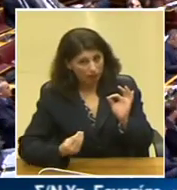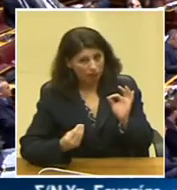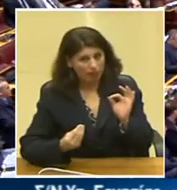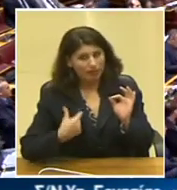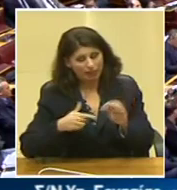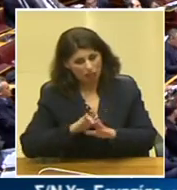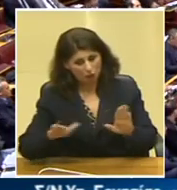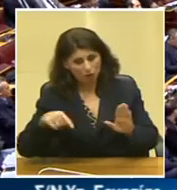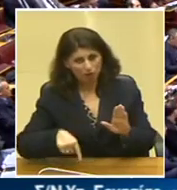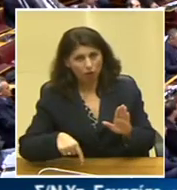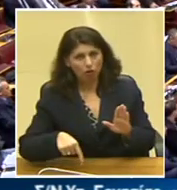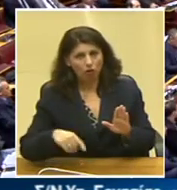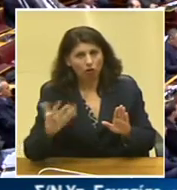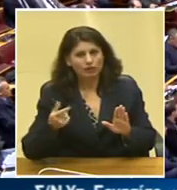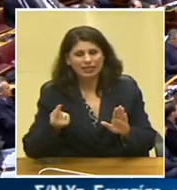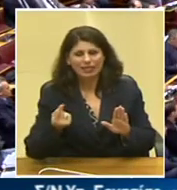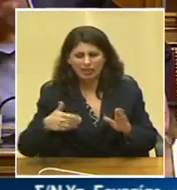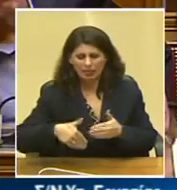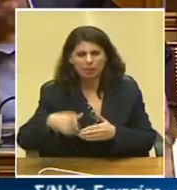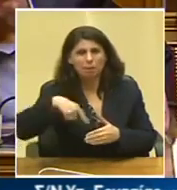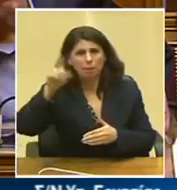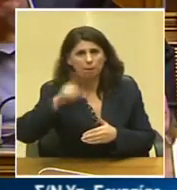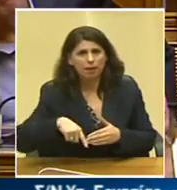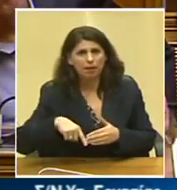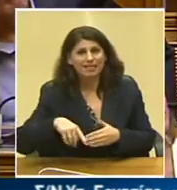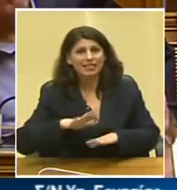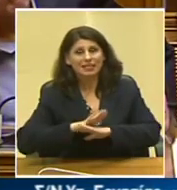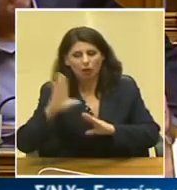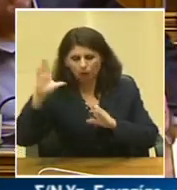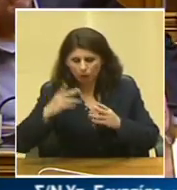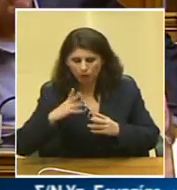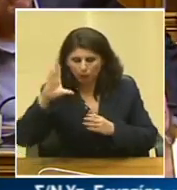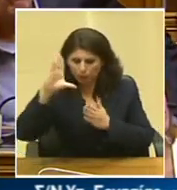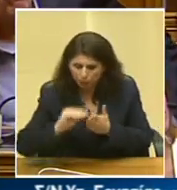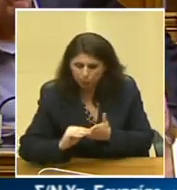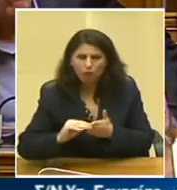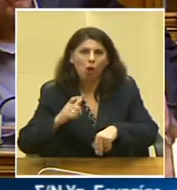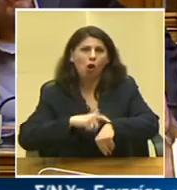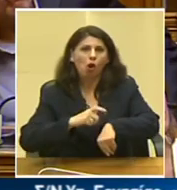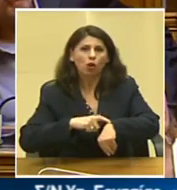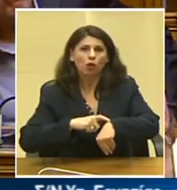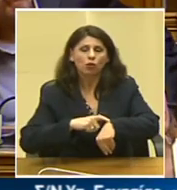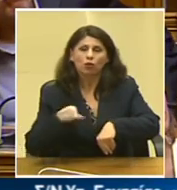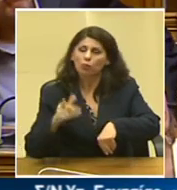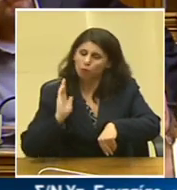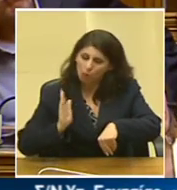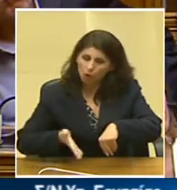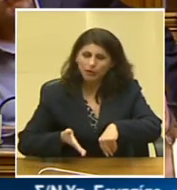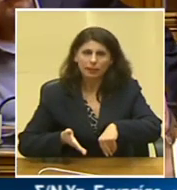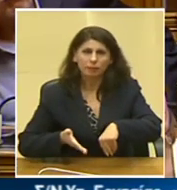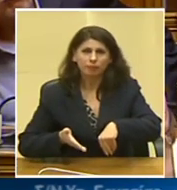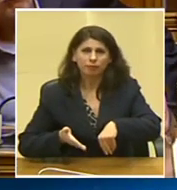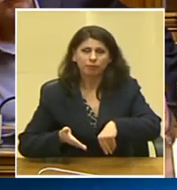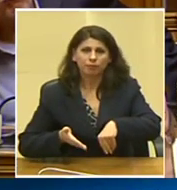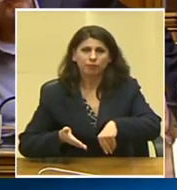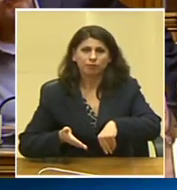με αυτό, ότι σε λίγες μέρες εκπνέει ο χρόνος όπου μπορείτε να